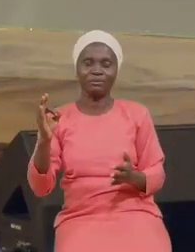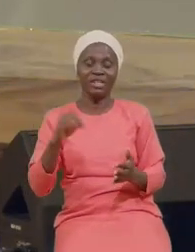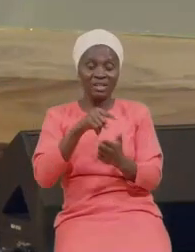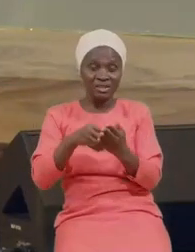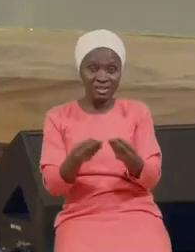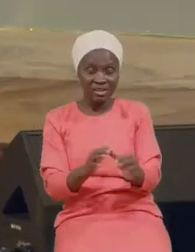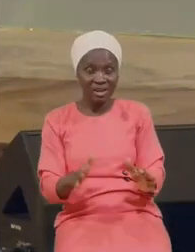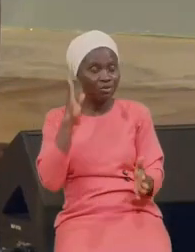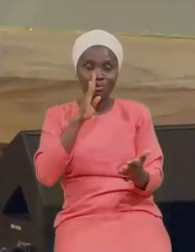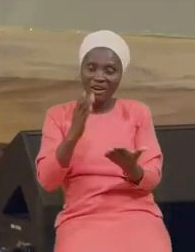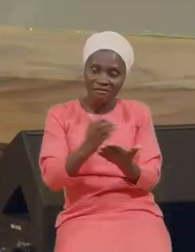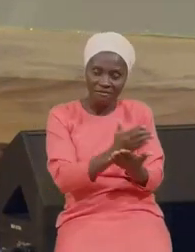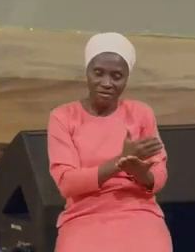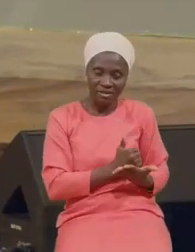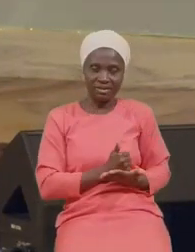moissonné